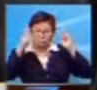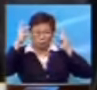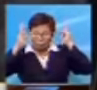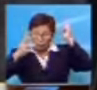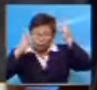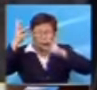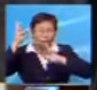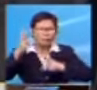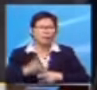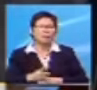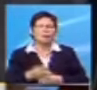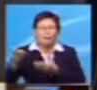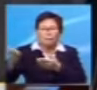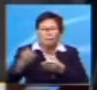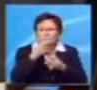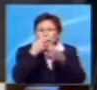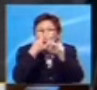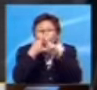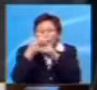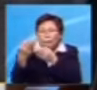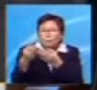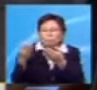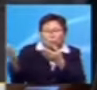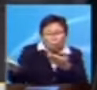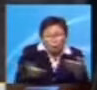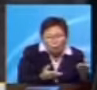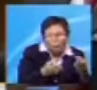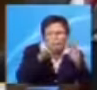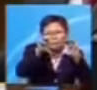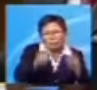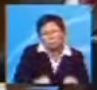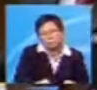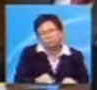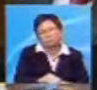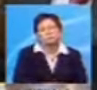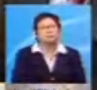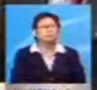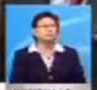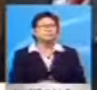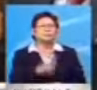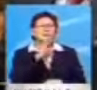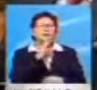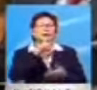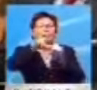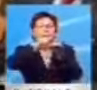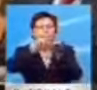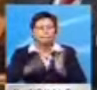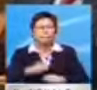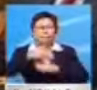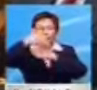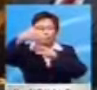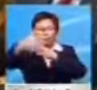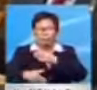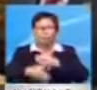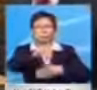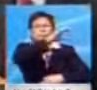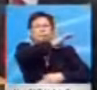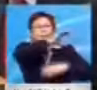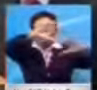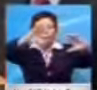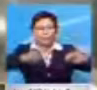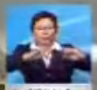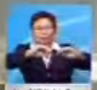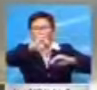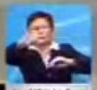berlaku human traffiing melalui aktiviti-aktiviti se ini Dat seri alias bercakap kepada media selepas mempengerusikan